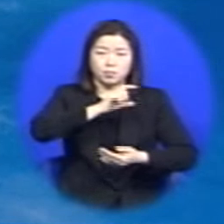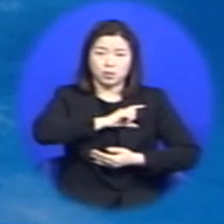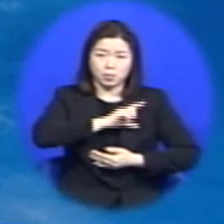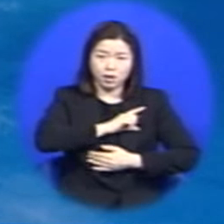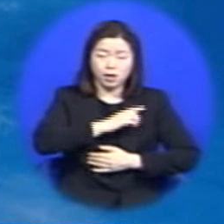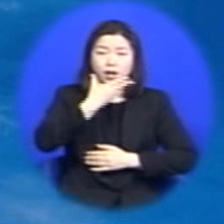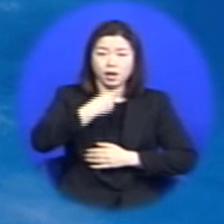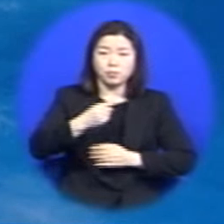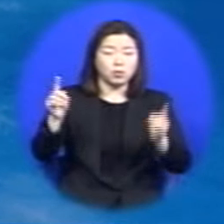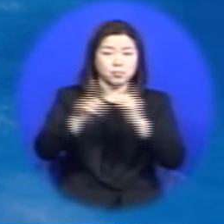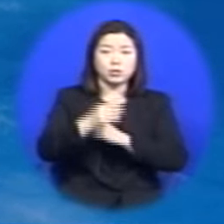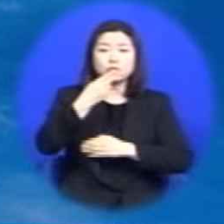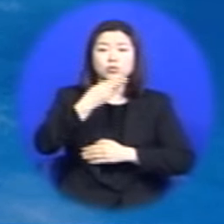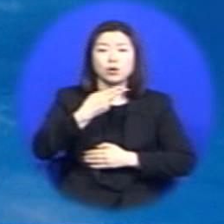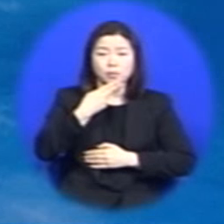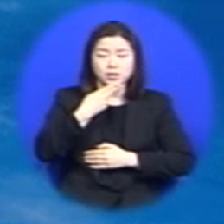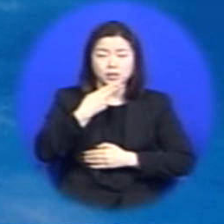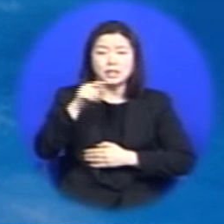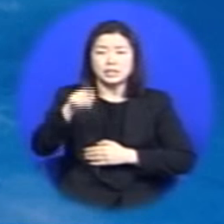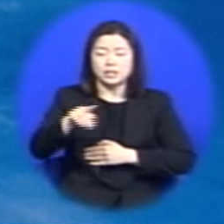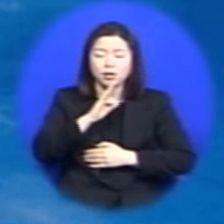정말 그러신 분.